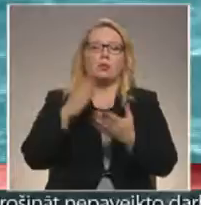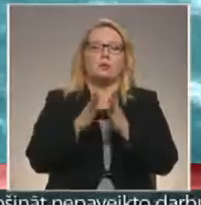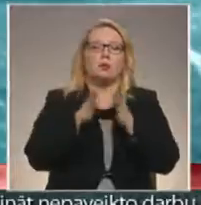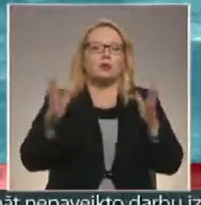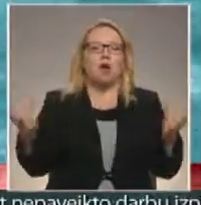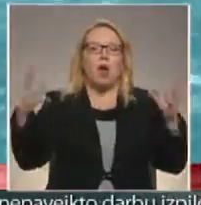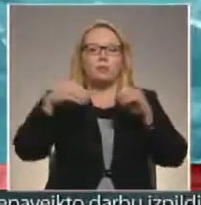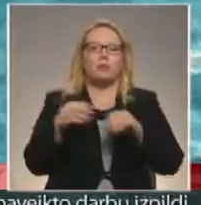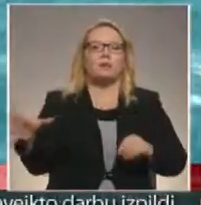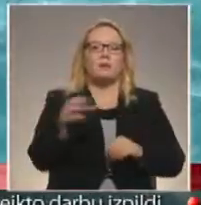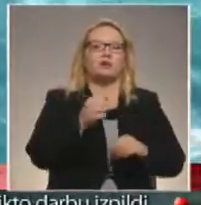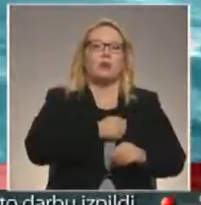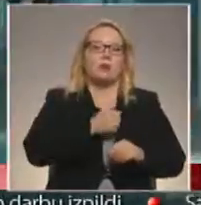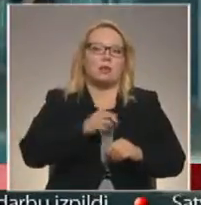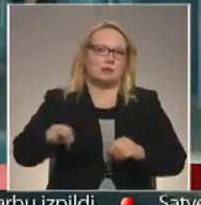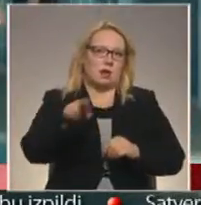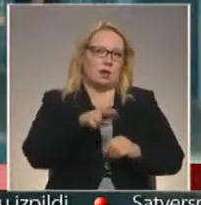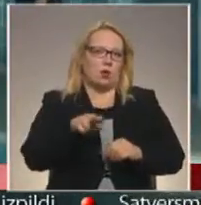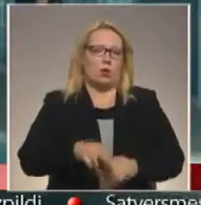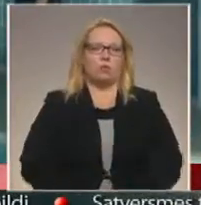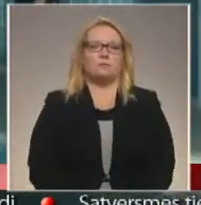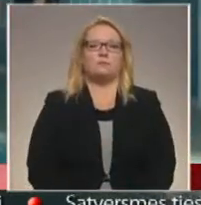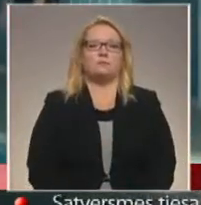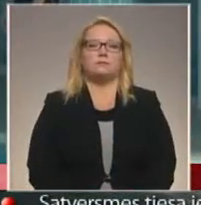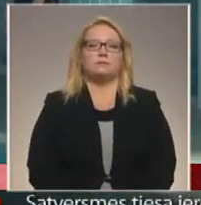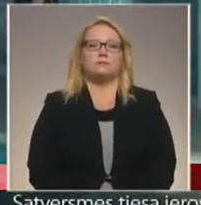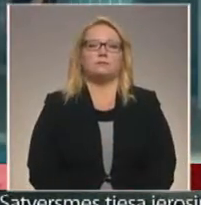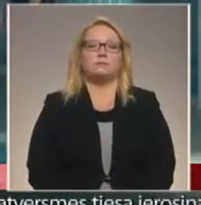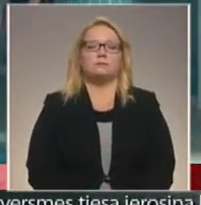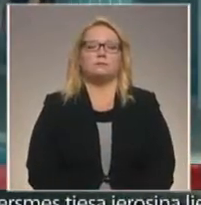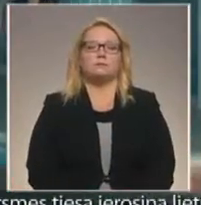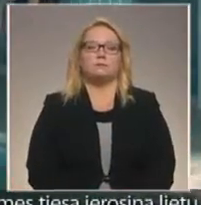aptverot visu Latgales reģionu. Ausmas Prukta, Andrejs Mažāns, Latgales reģionālā televīzija.